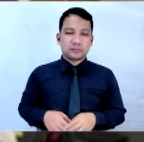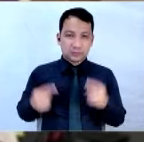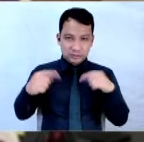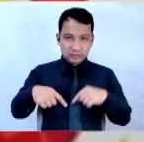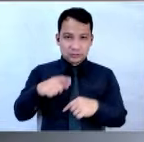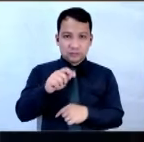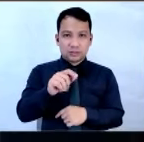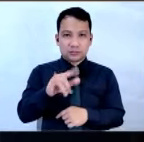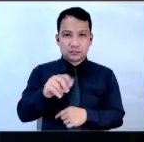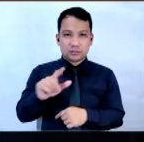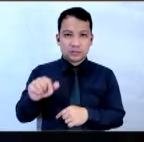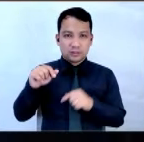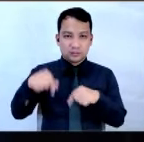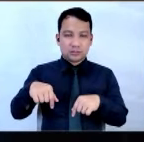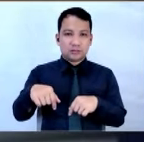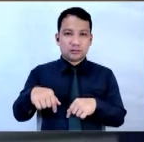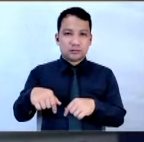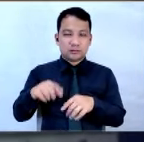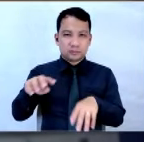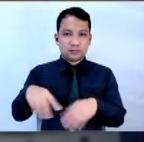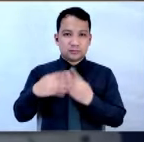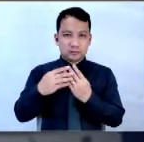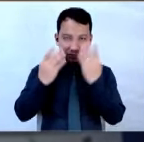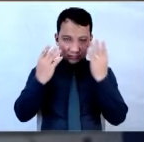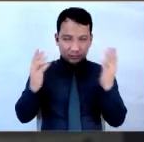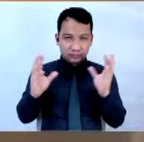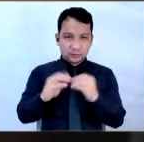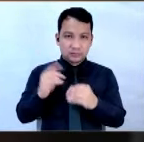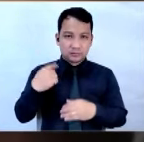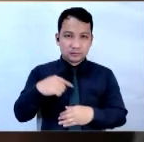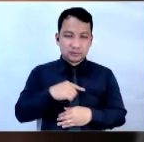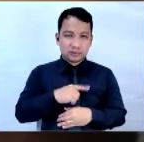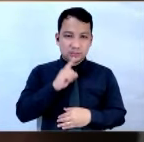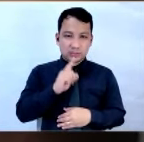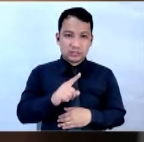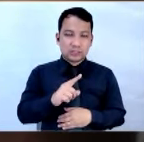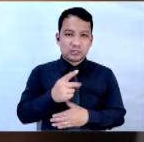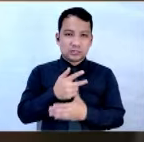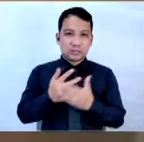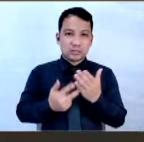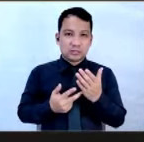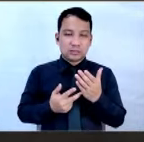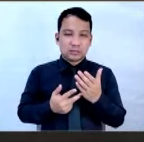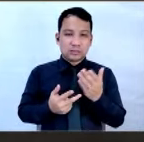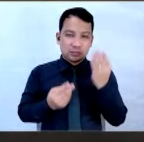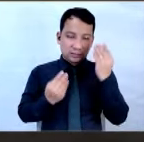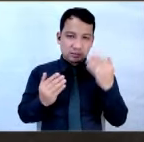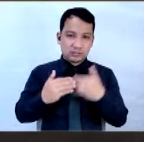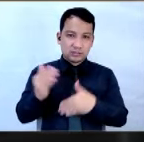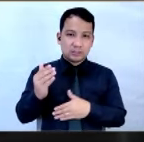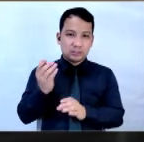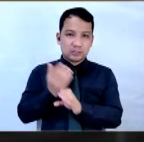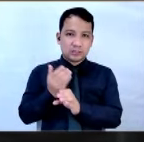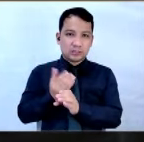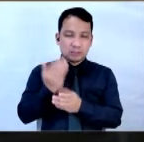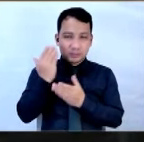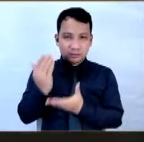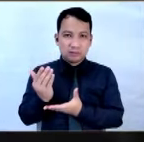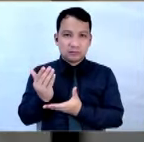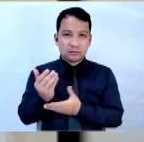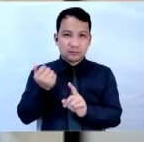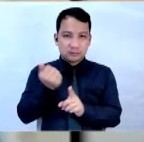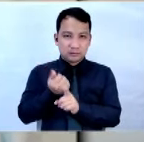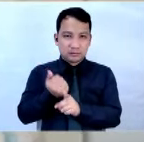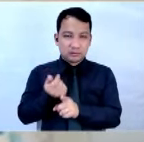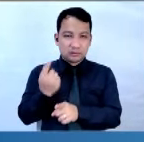tumuloy. Nakakulong na sa Plaridel Municipal Police Station ang tatlong suspect. Nabawi sa kanila ang sasakyang ginamit nila sa pagnanakaw. Mga